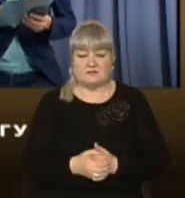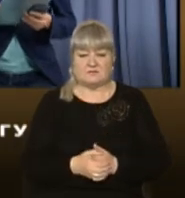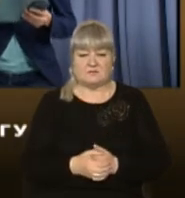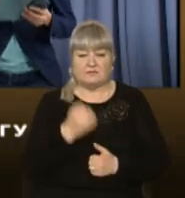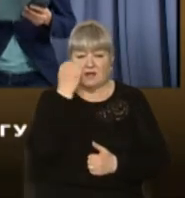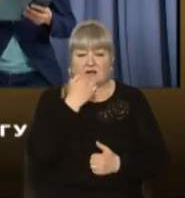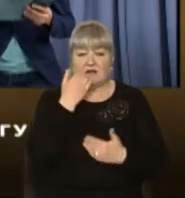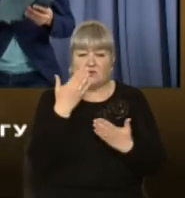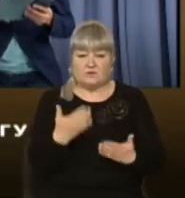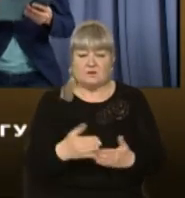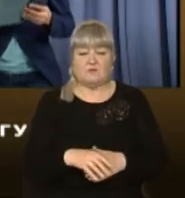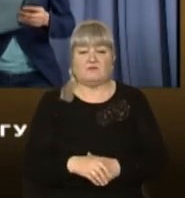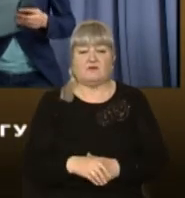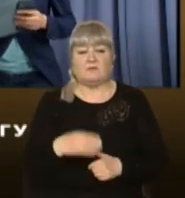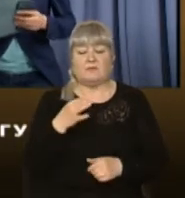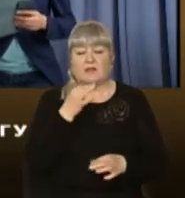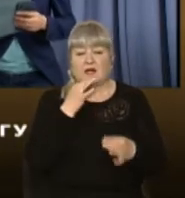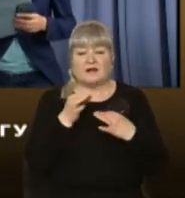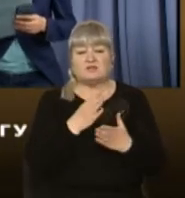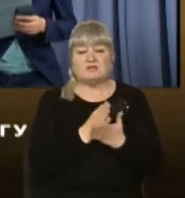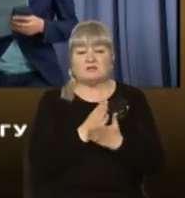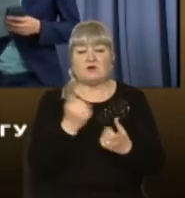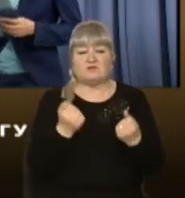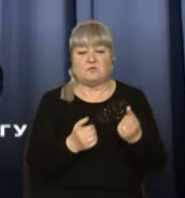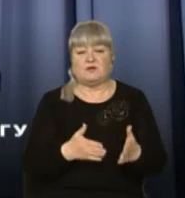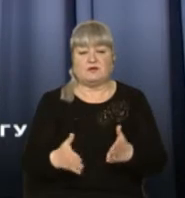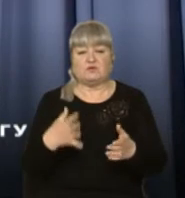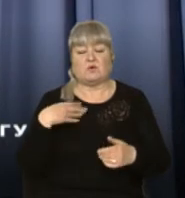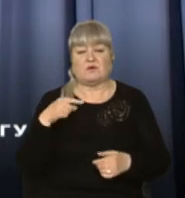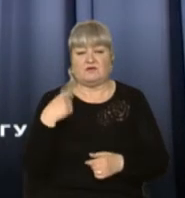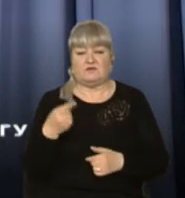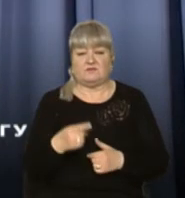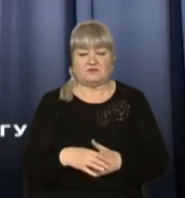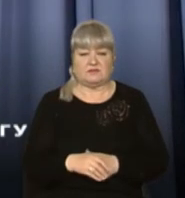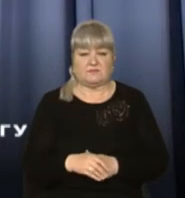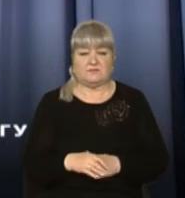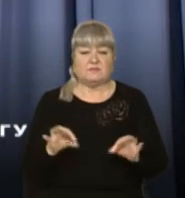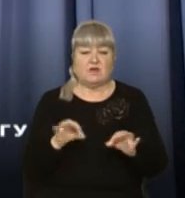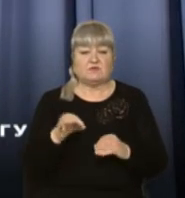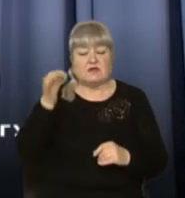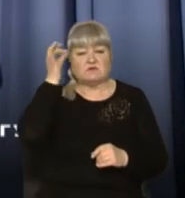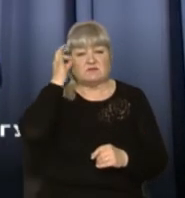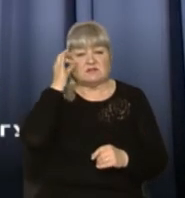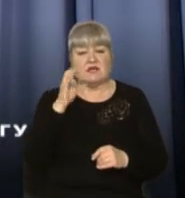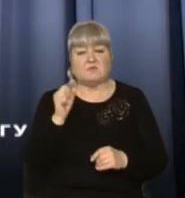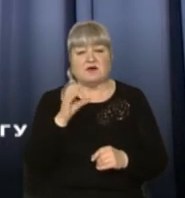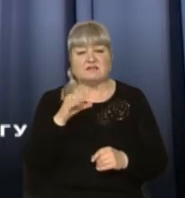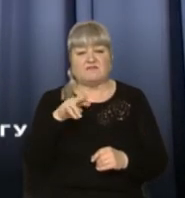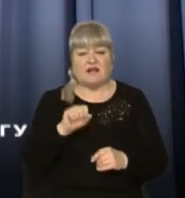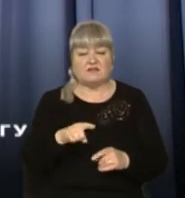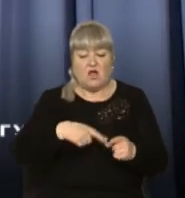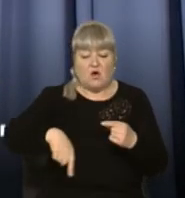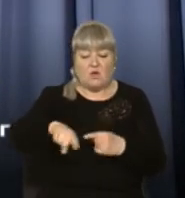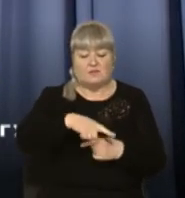Дякую вам. Нагадаю, це була Оксана Богуж, речниця служби автомобільних доріг Львівщини. Власне, тут одразу згадаємо аспект – це об'їзні дороги або